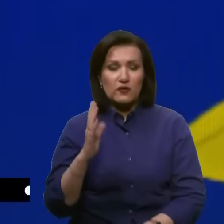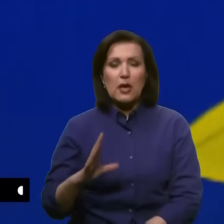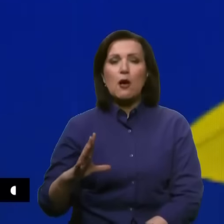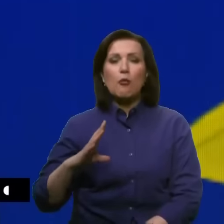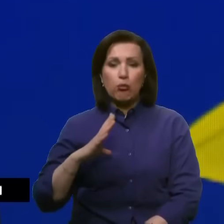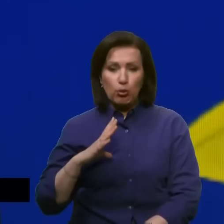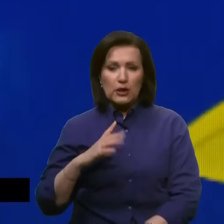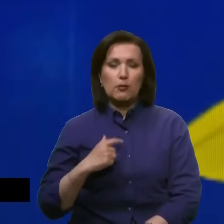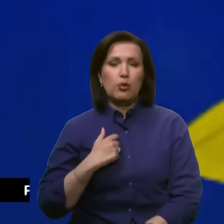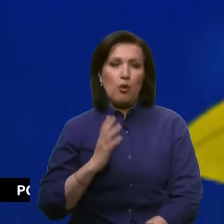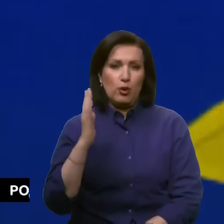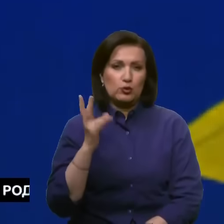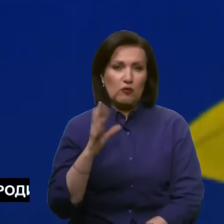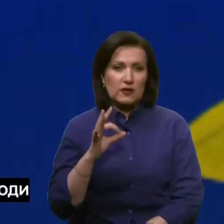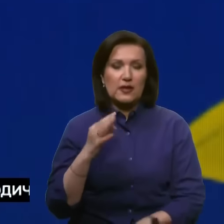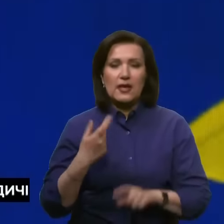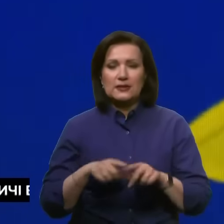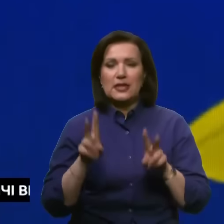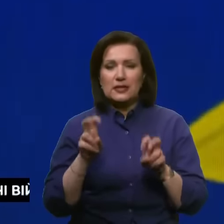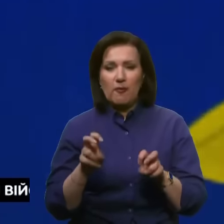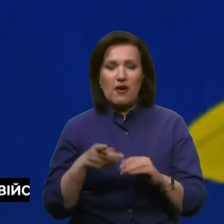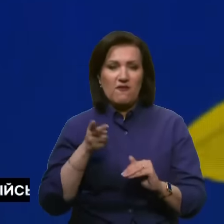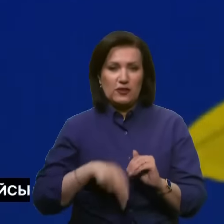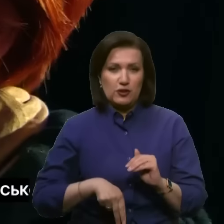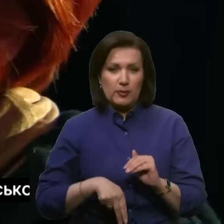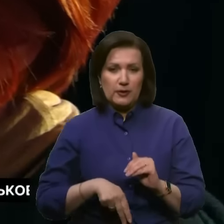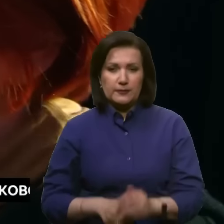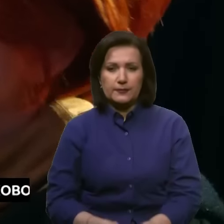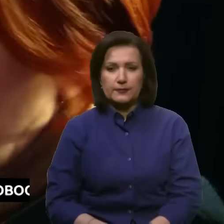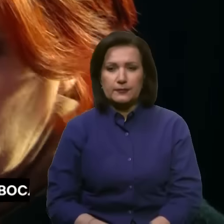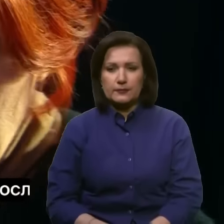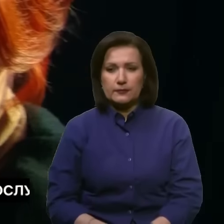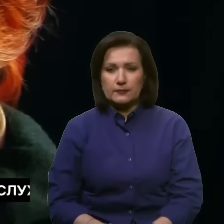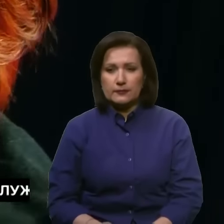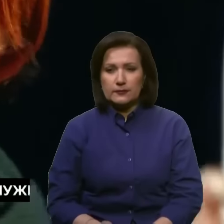було проголосовано. Ця тема вичерпана.